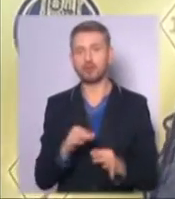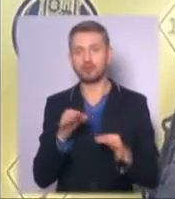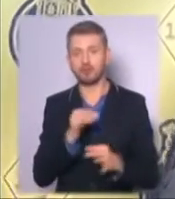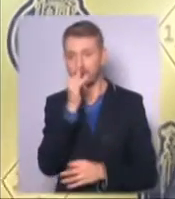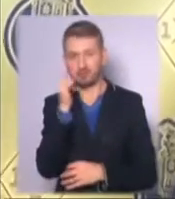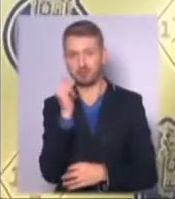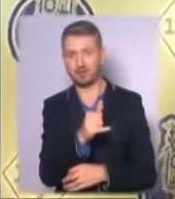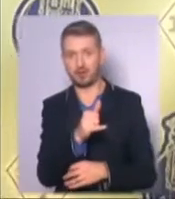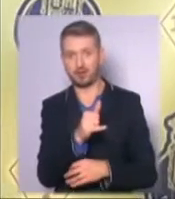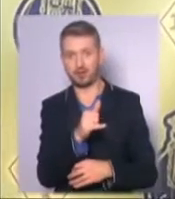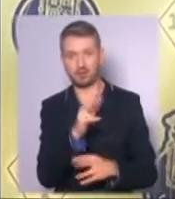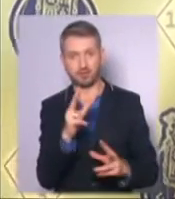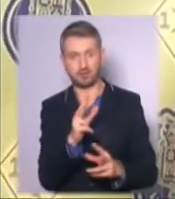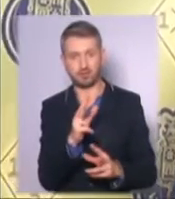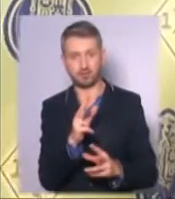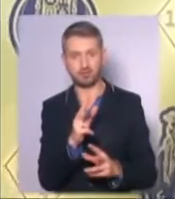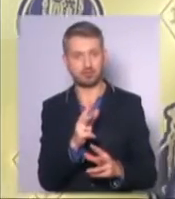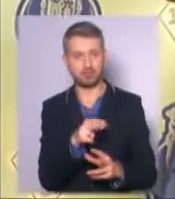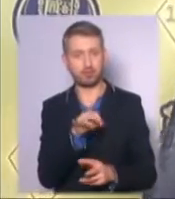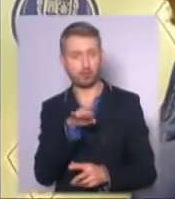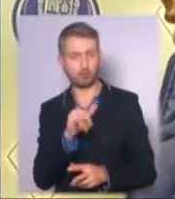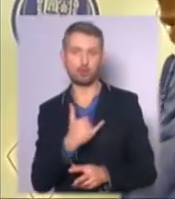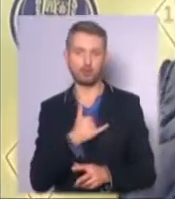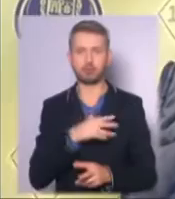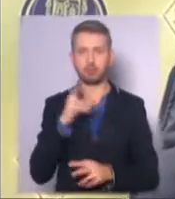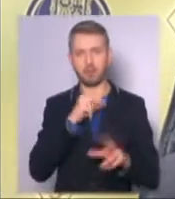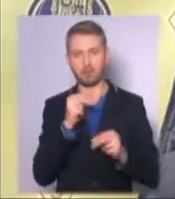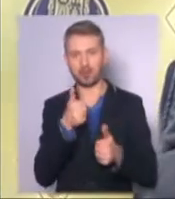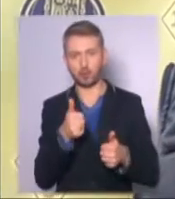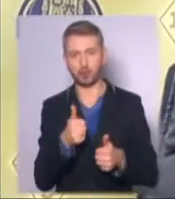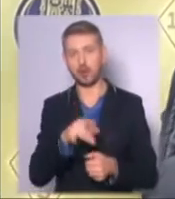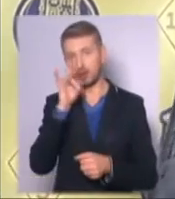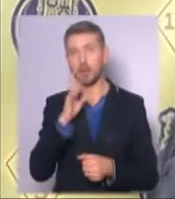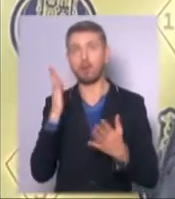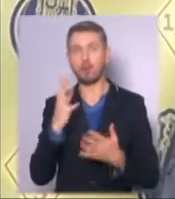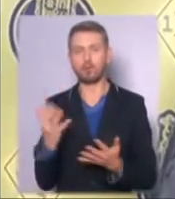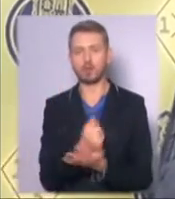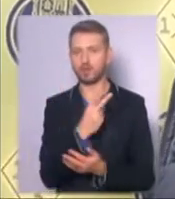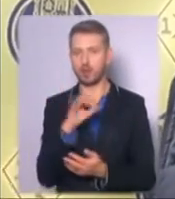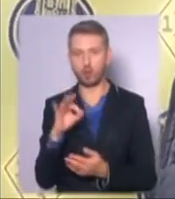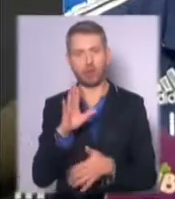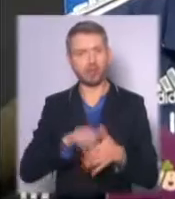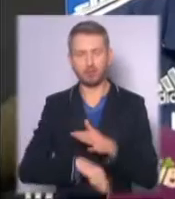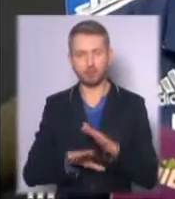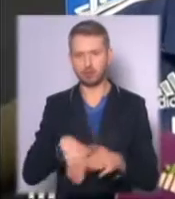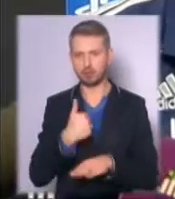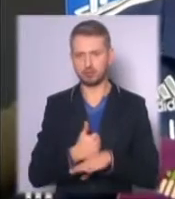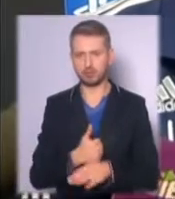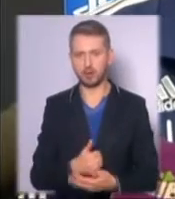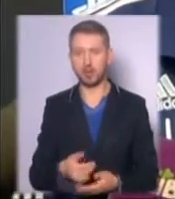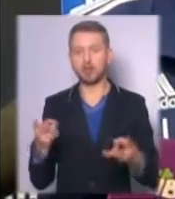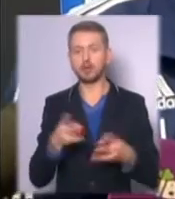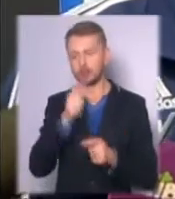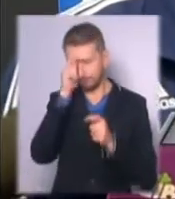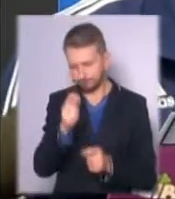створити Порту. І у нас були моменти хороші. Слава Богу, ми виграли 2-0. Не пропустили, саме головне. Треба віддати